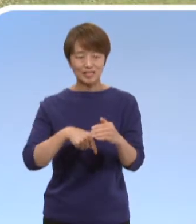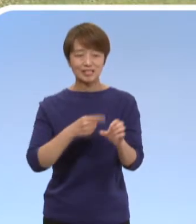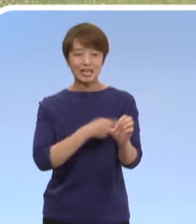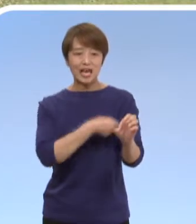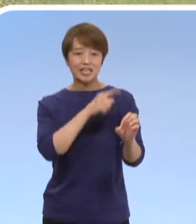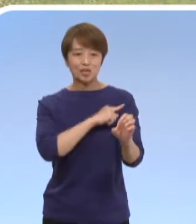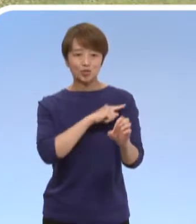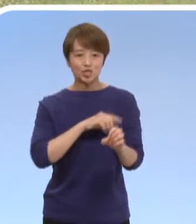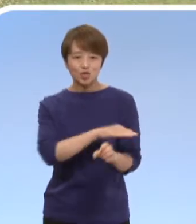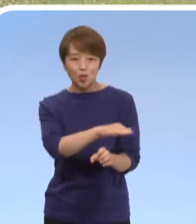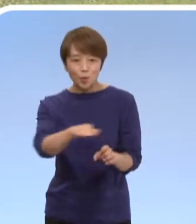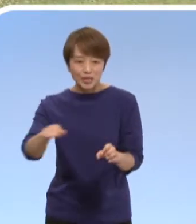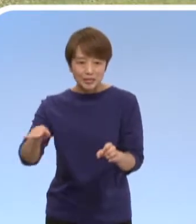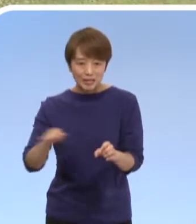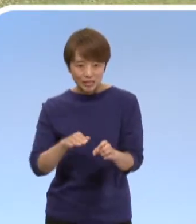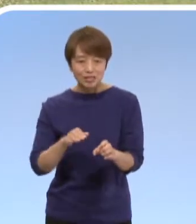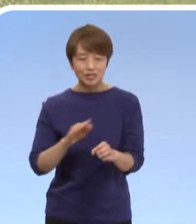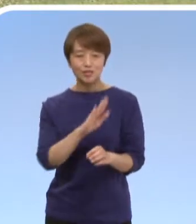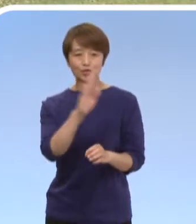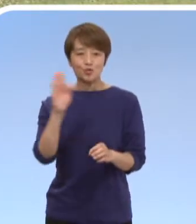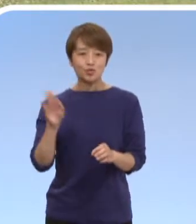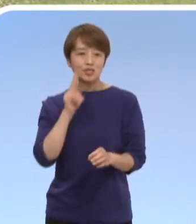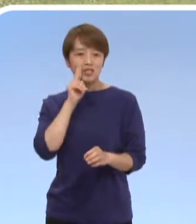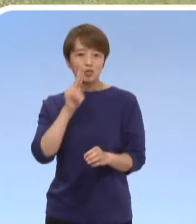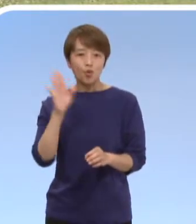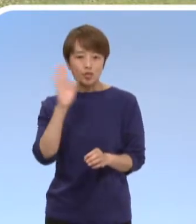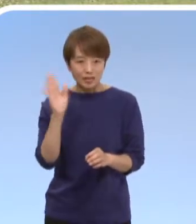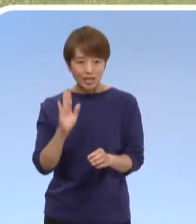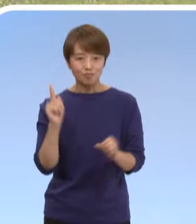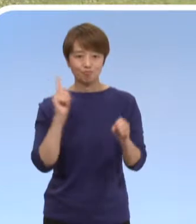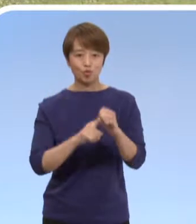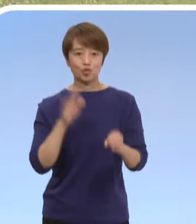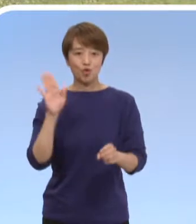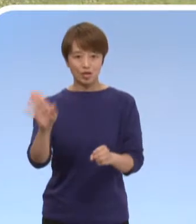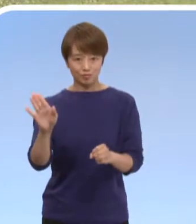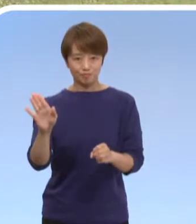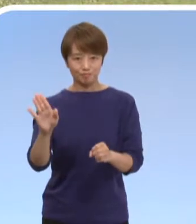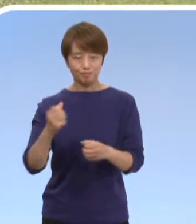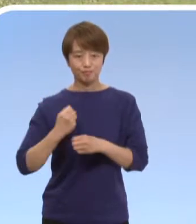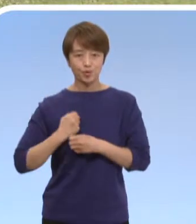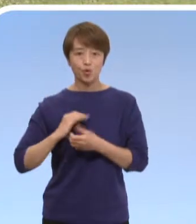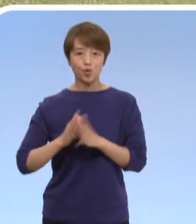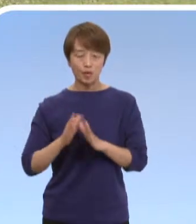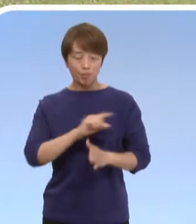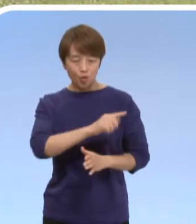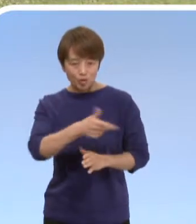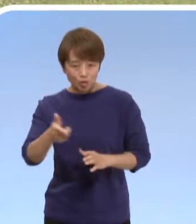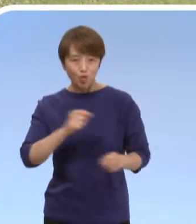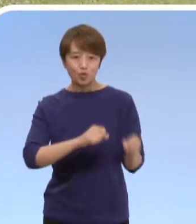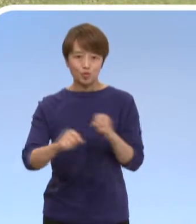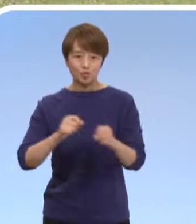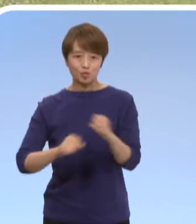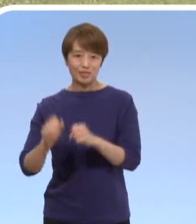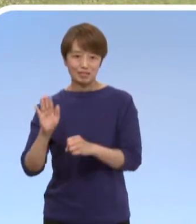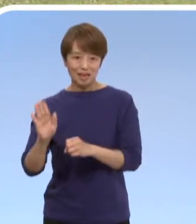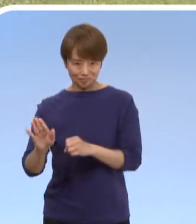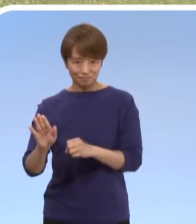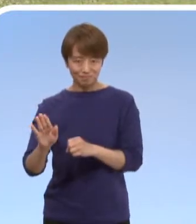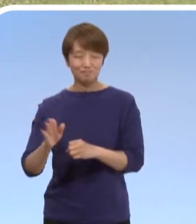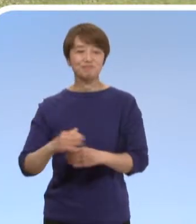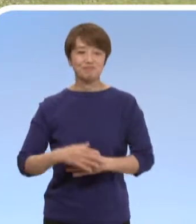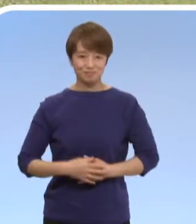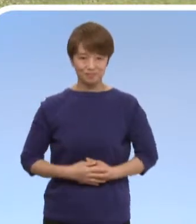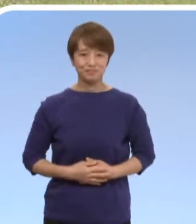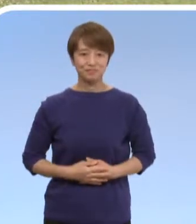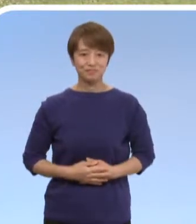みんなに、そしてクリーンにというのがあります。兵庫県でも持続可能でクリーンなエネルギーについて様々